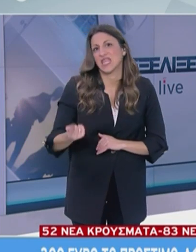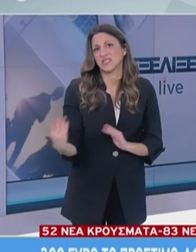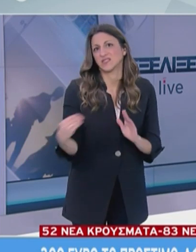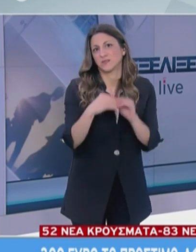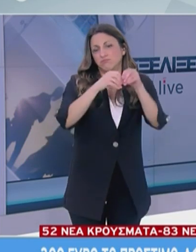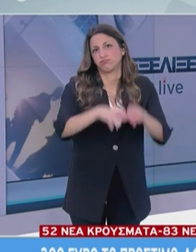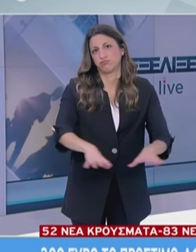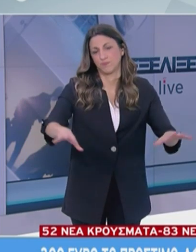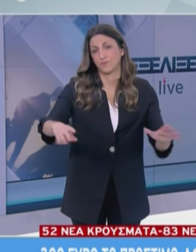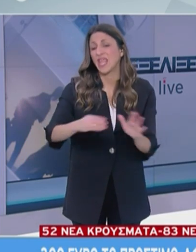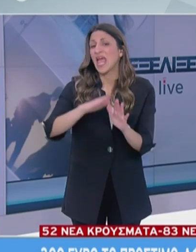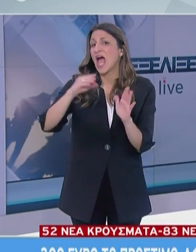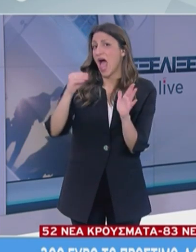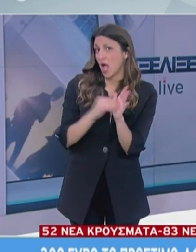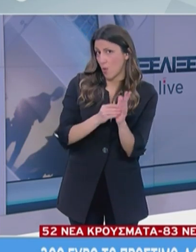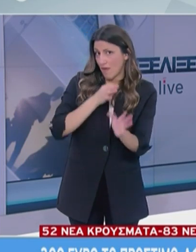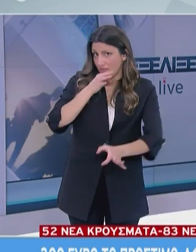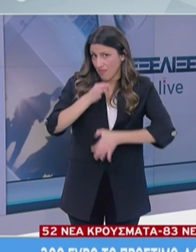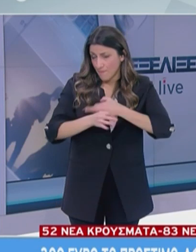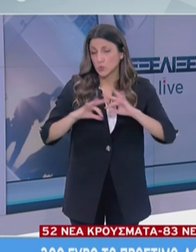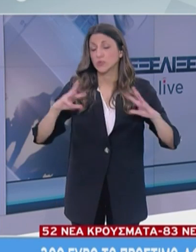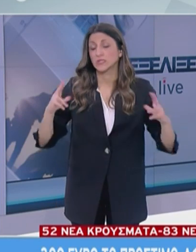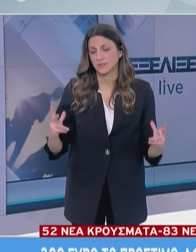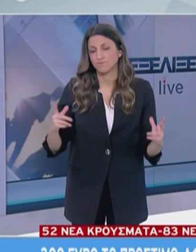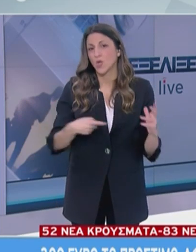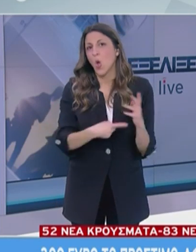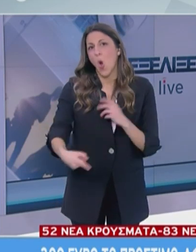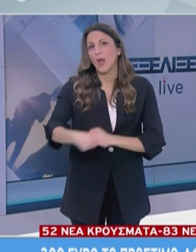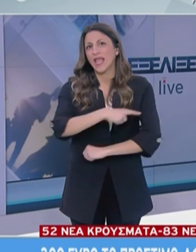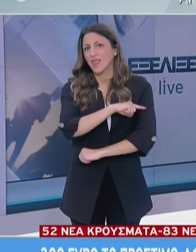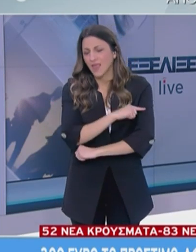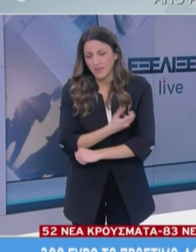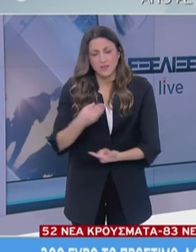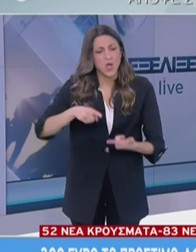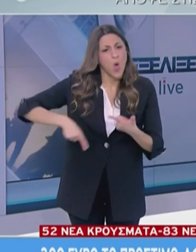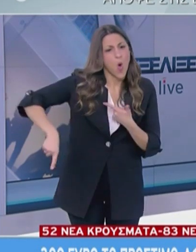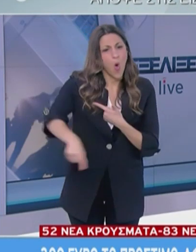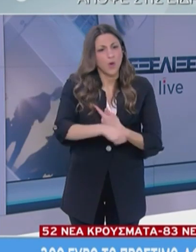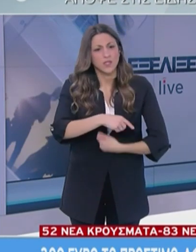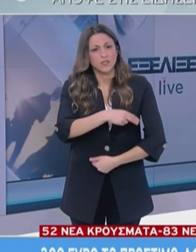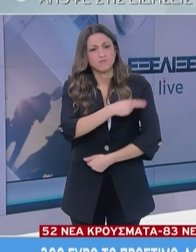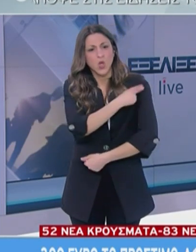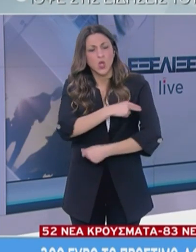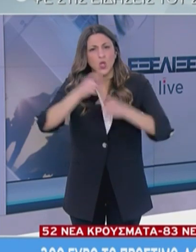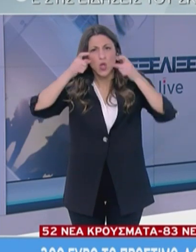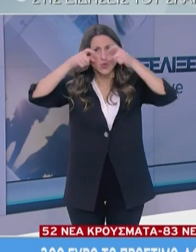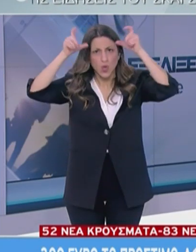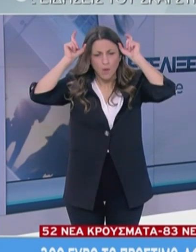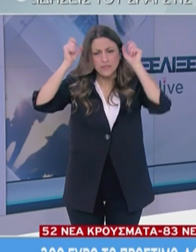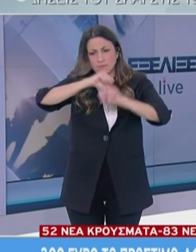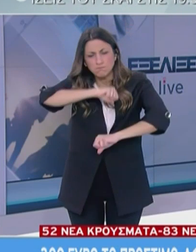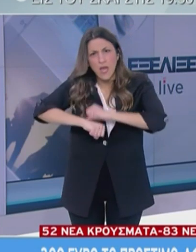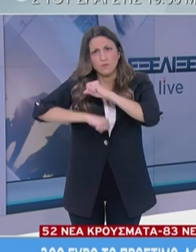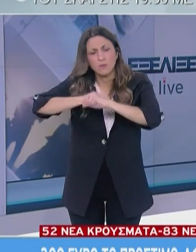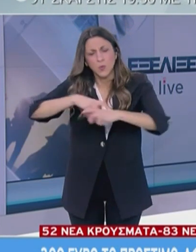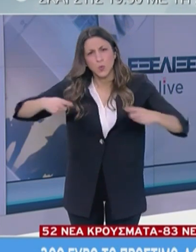ενημερώσω ότι ως ελάχιστη ένδειξη ευγνωμοσύνης και σεβασμού προς τους γιατρούς και νοσηλευτές του ΕΣΥ, οι οποίοι βρίσκονται στην πρώτη γραμμή της αντιμετώπισης της πανδημίας